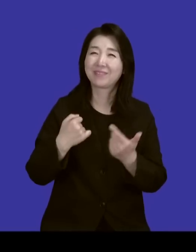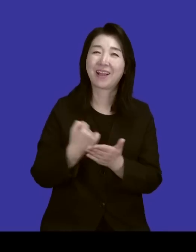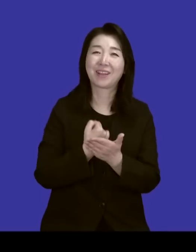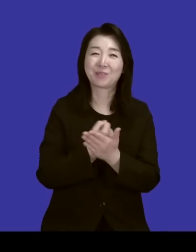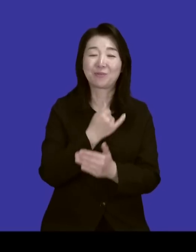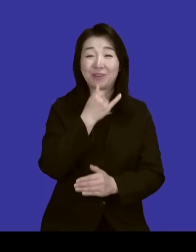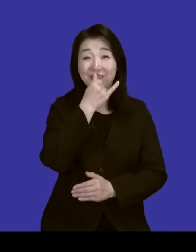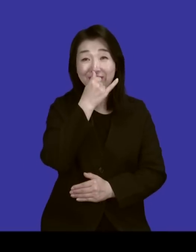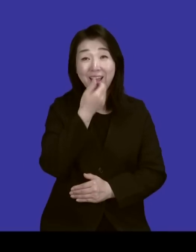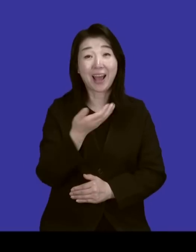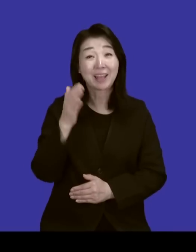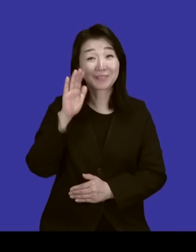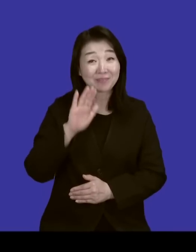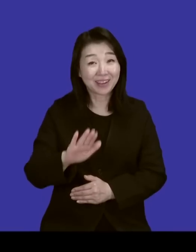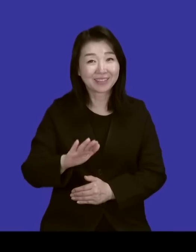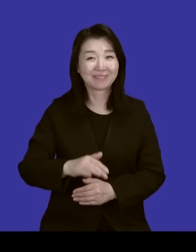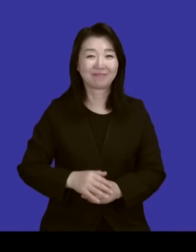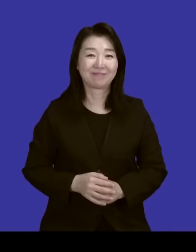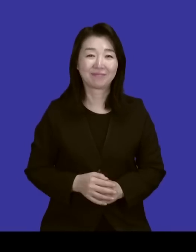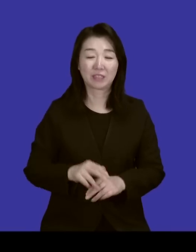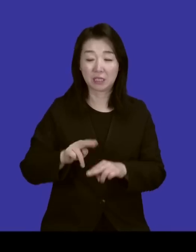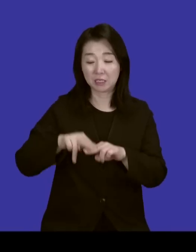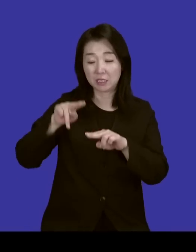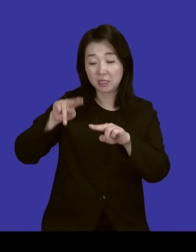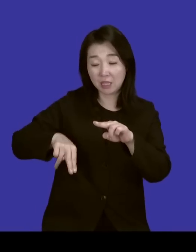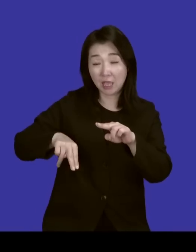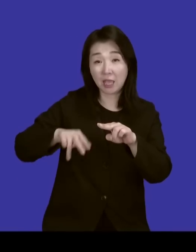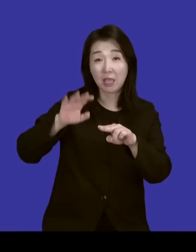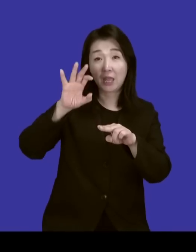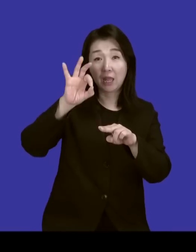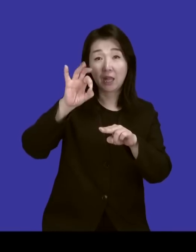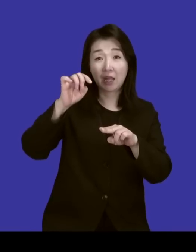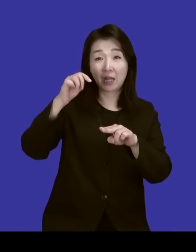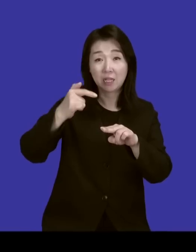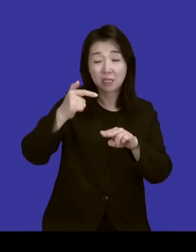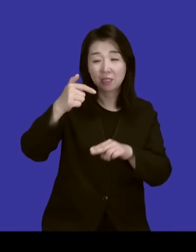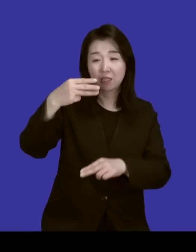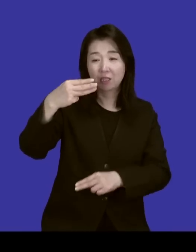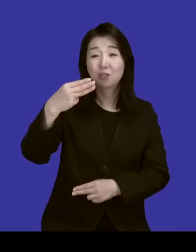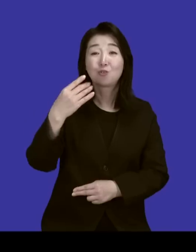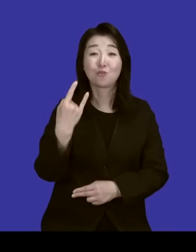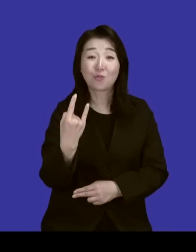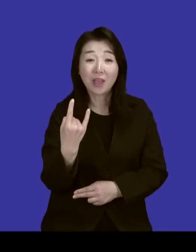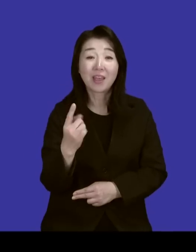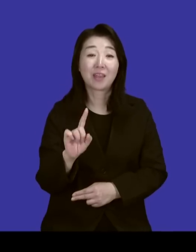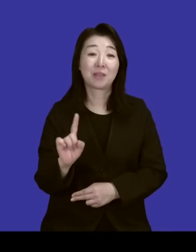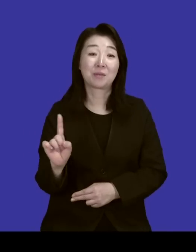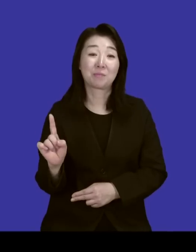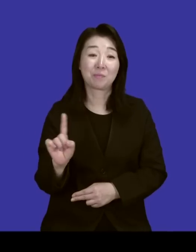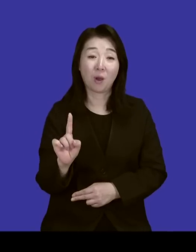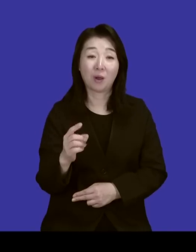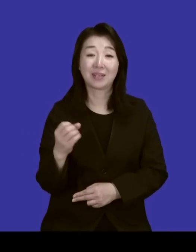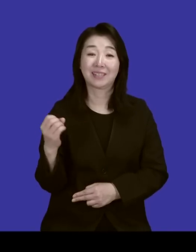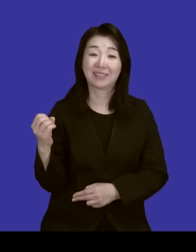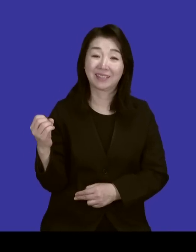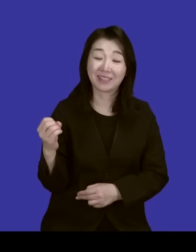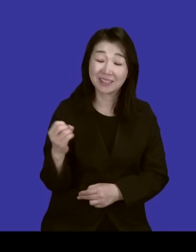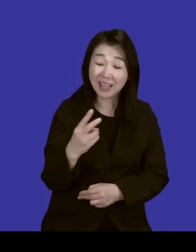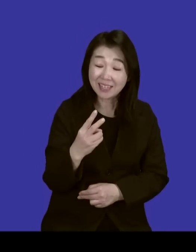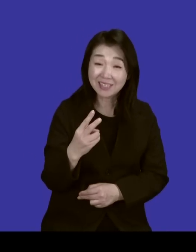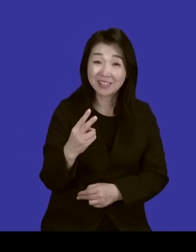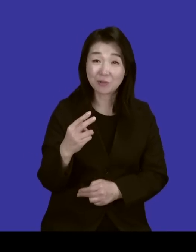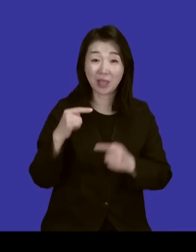그런데 흥미로운 것은 예. 그 은퇴라는 영어 단어가 retirement 이렇게 다시